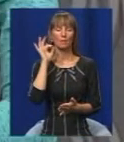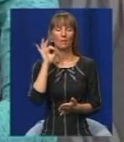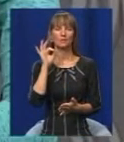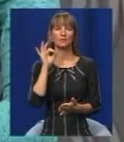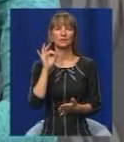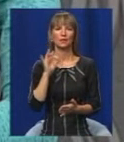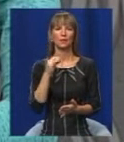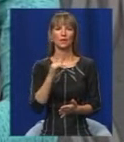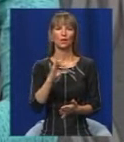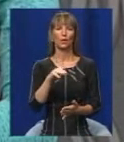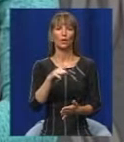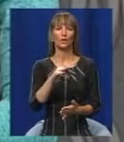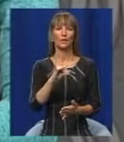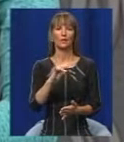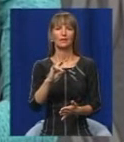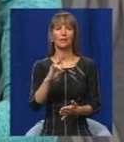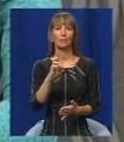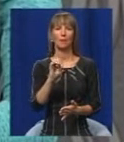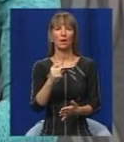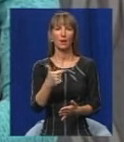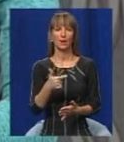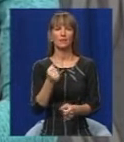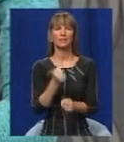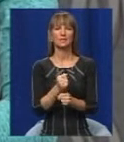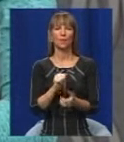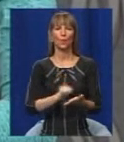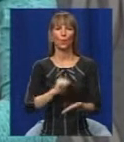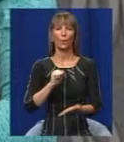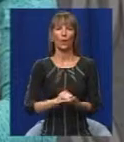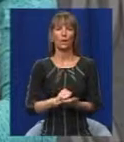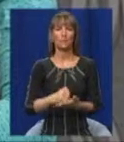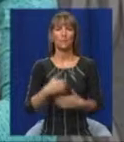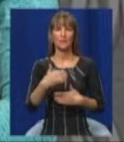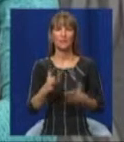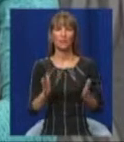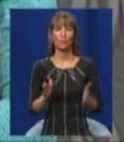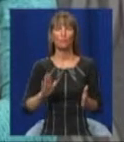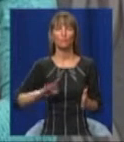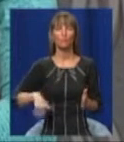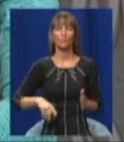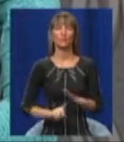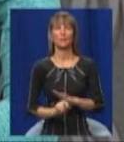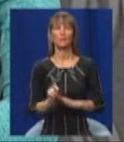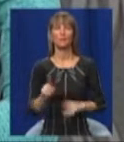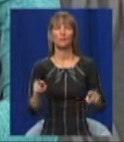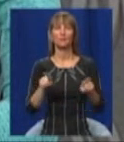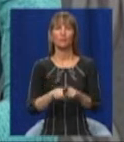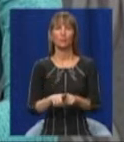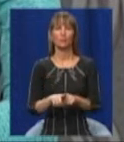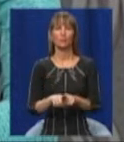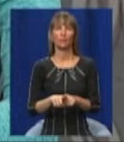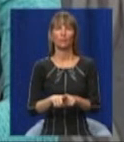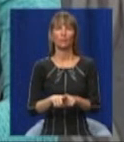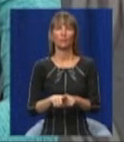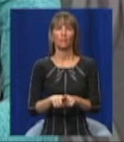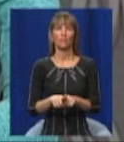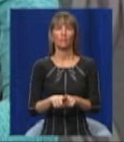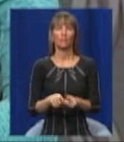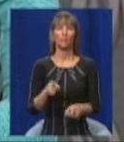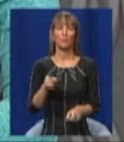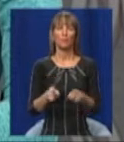він, власне, створив друкарський станок. Ну і вже потім з того моменту почалося таке от періодичне видання,